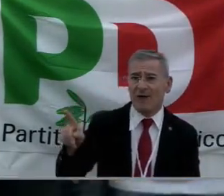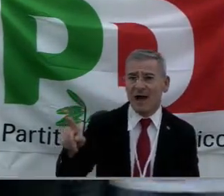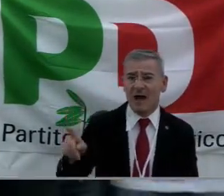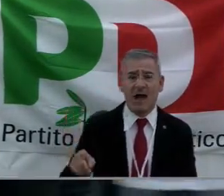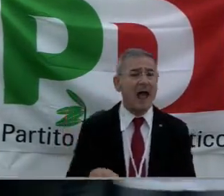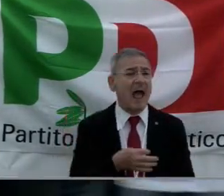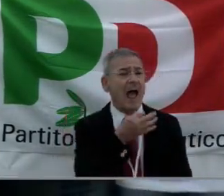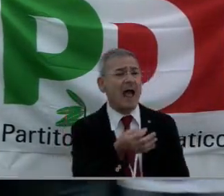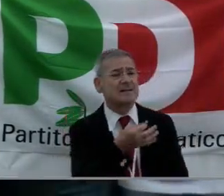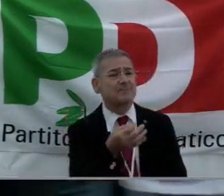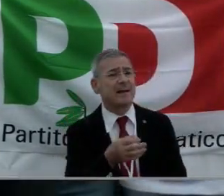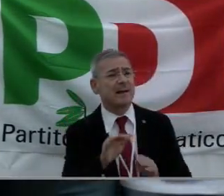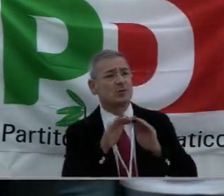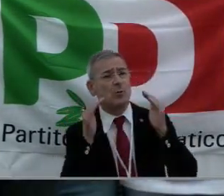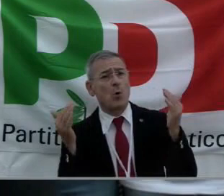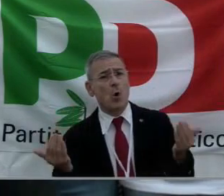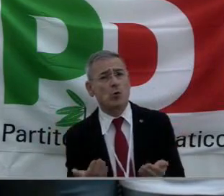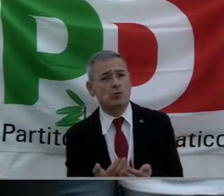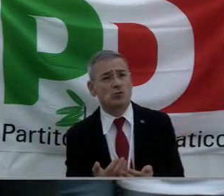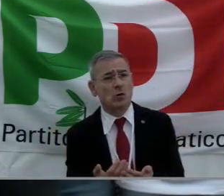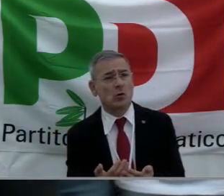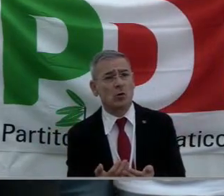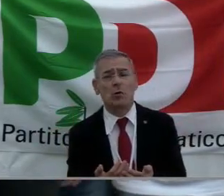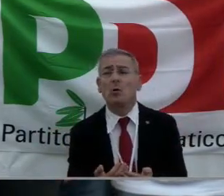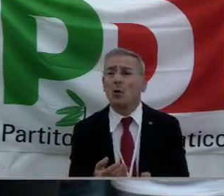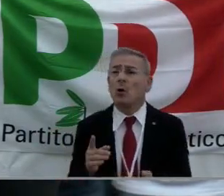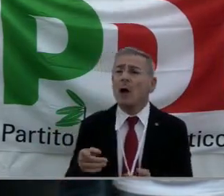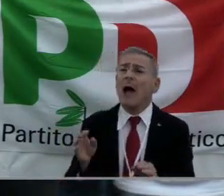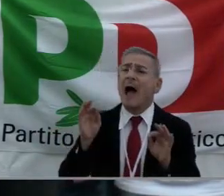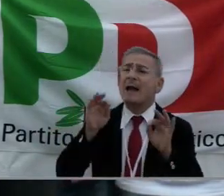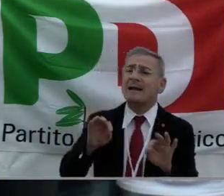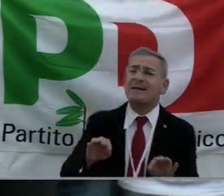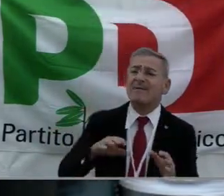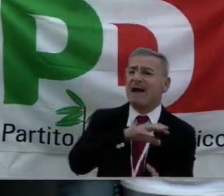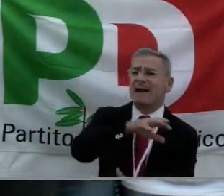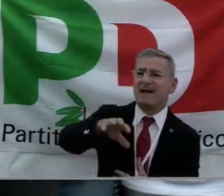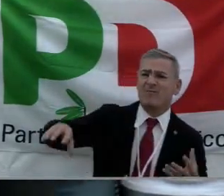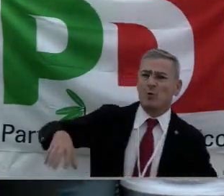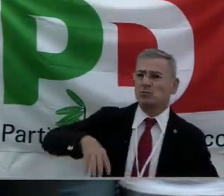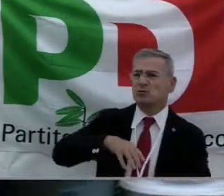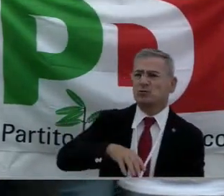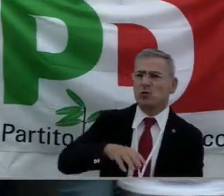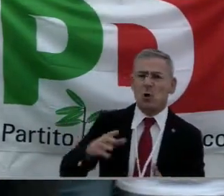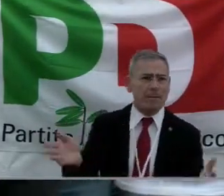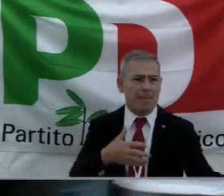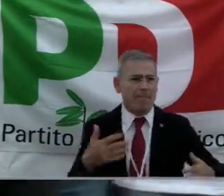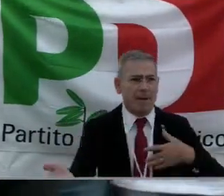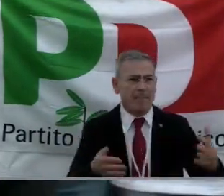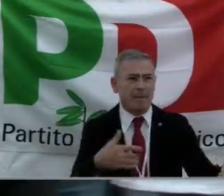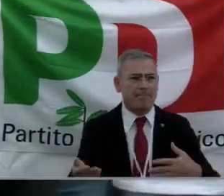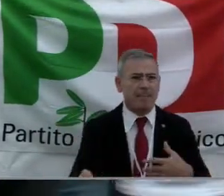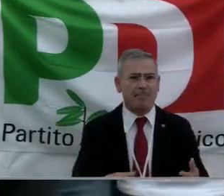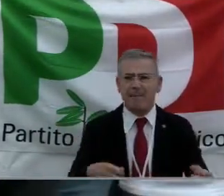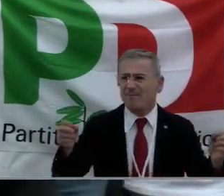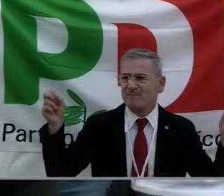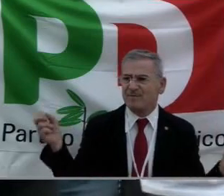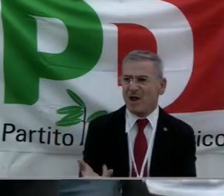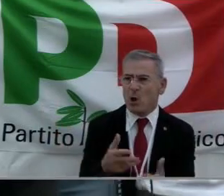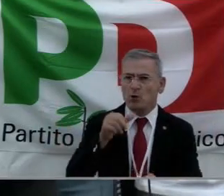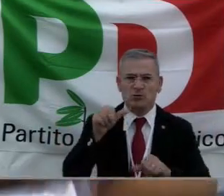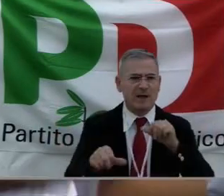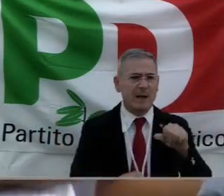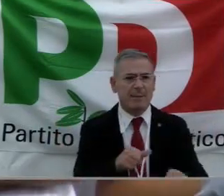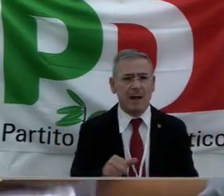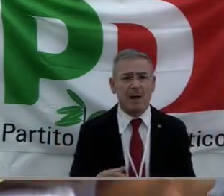Ha spiegato al mondo che sarebbe arrivata la rivoluzione in 448, il cambiamento,